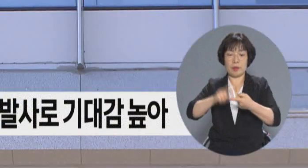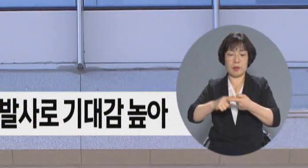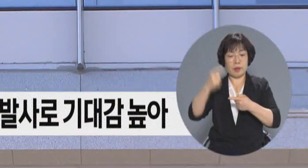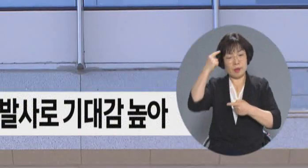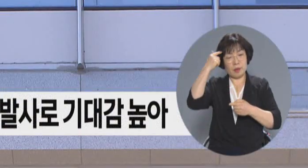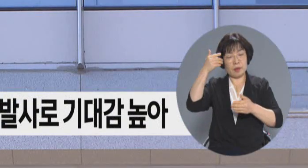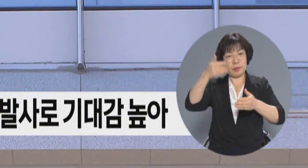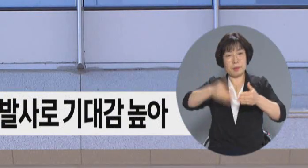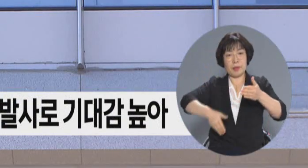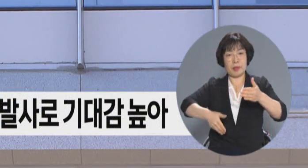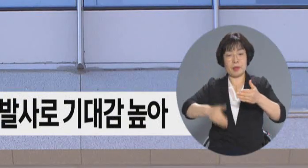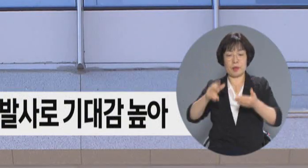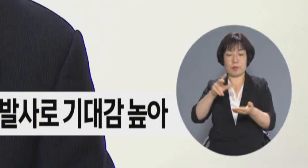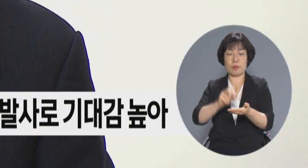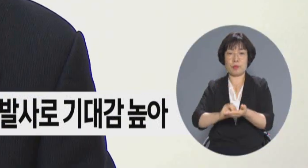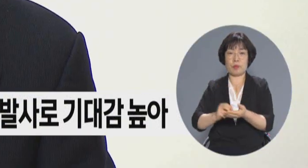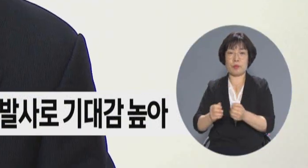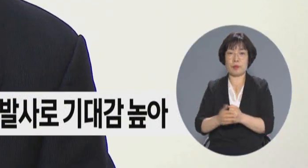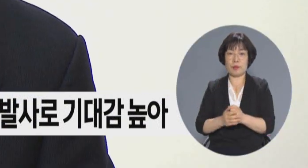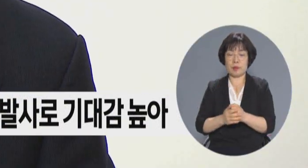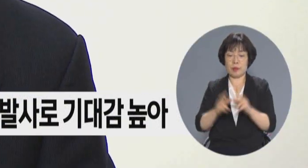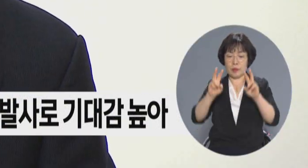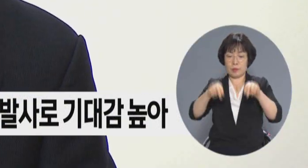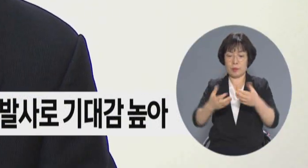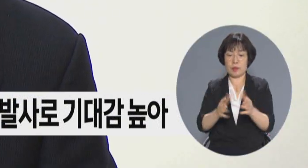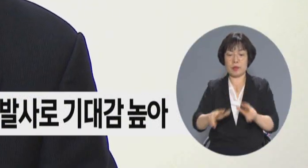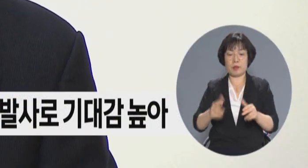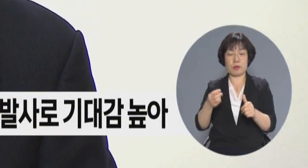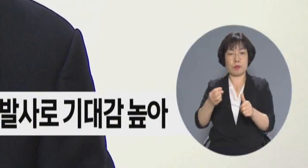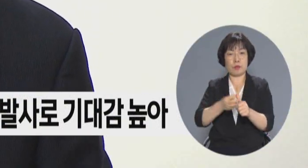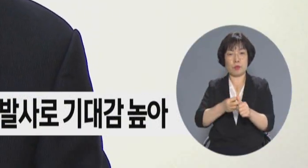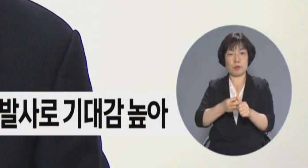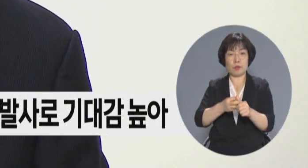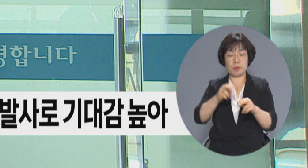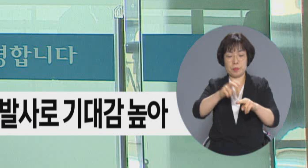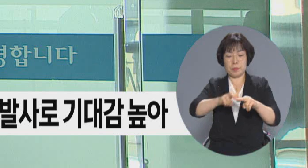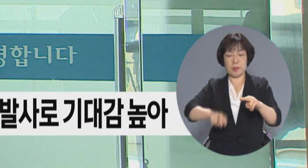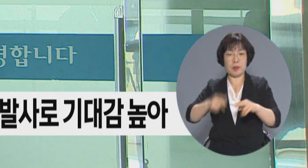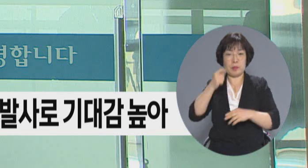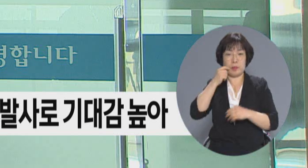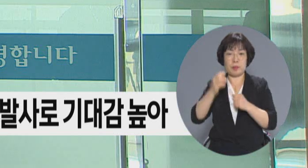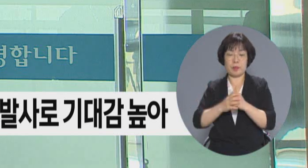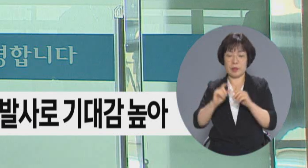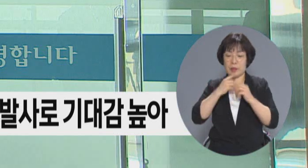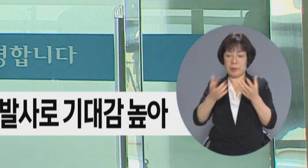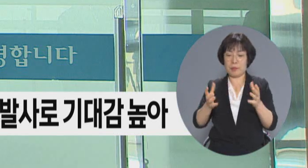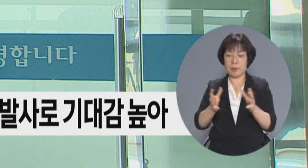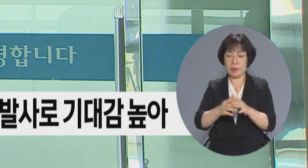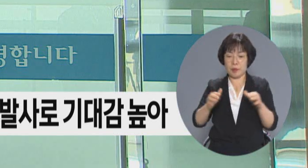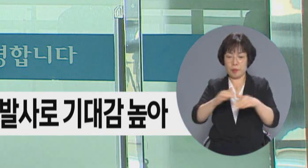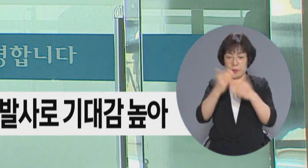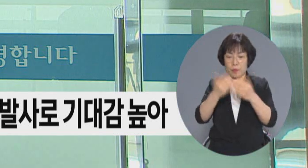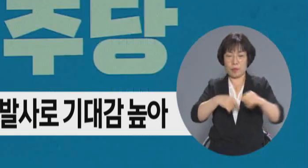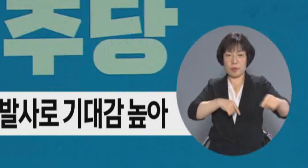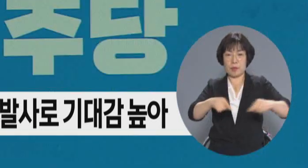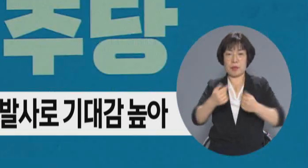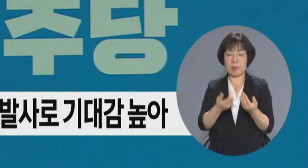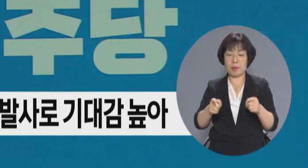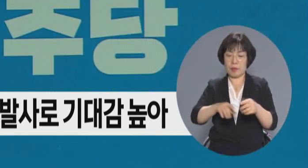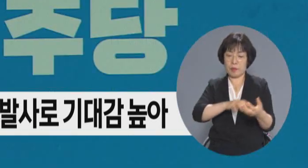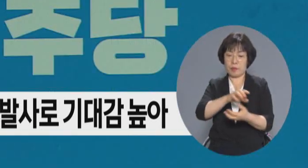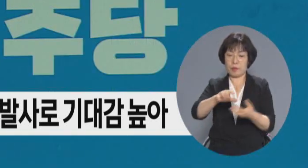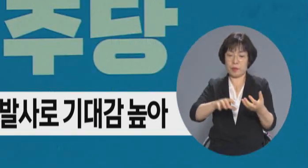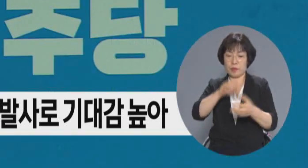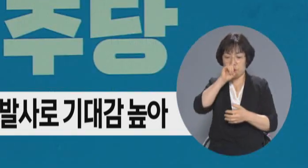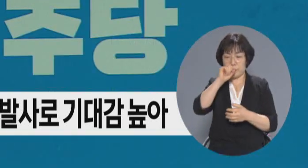미치는 결과와 부작용으로 인해 무소속 현직 군수를 자극하기는커녕 민주당 대사면 전국과 맞물려 어정쩡한